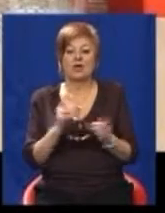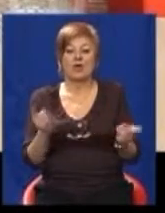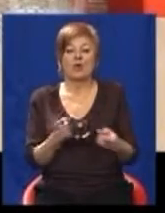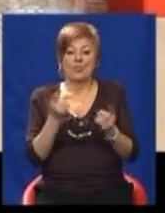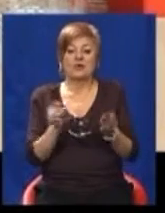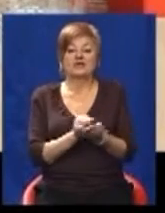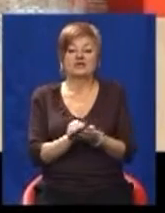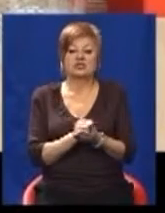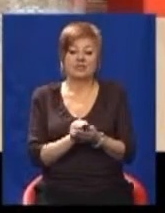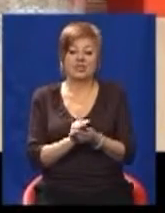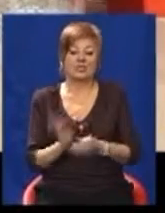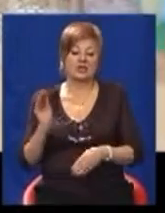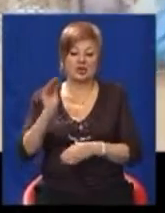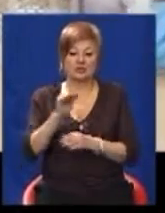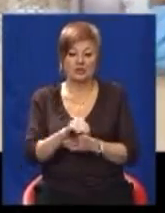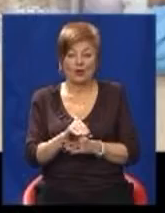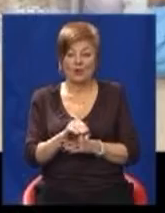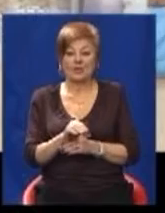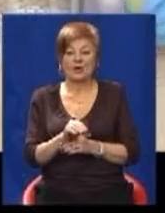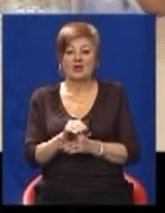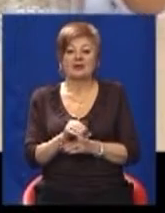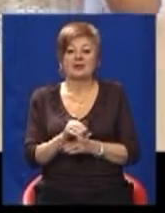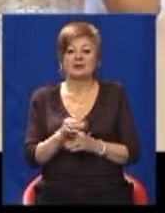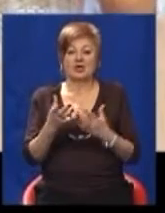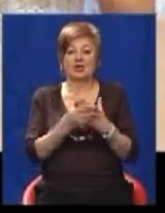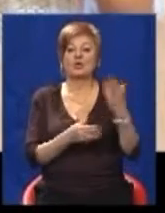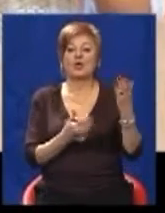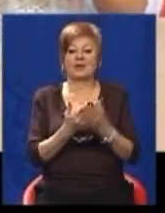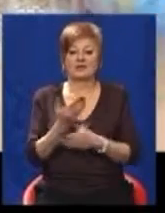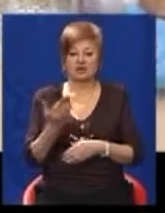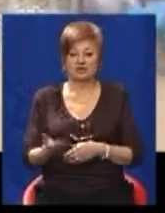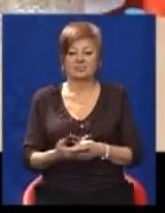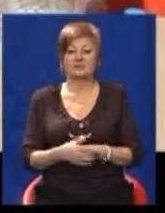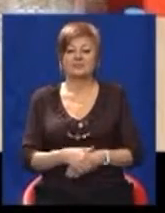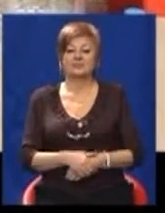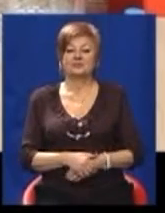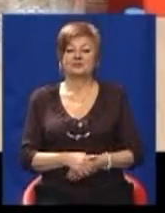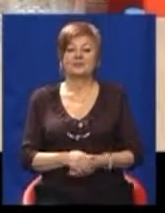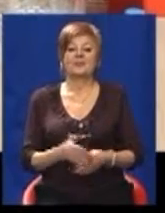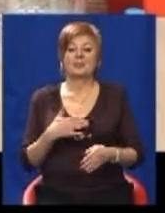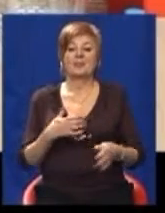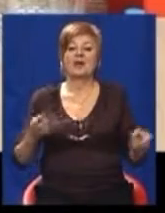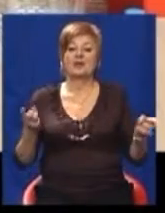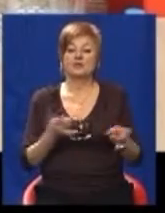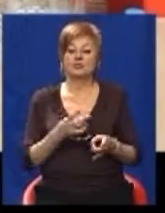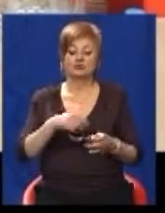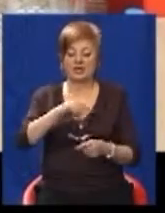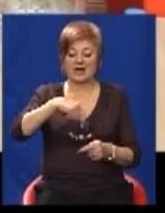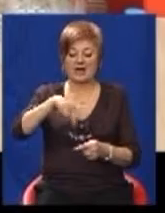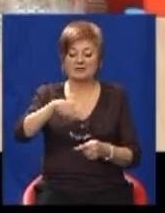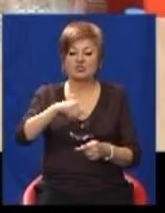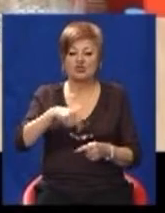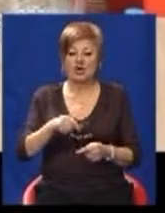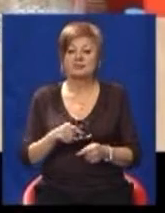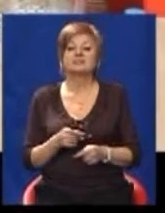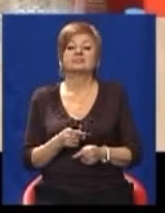Звичайнісіньке мило, додаємо його туди. Тепер одягайте рукавички. Нам треба ретельно розмішати там